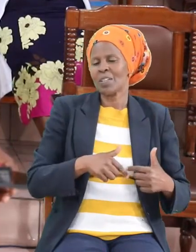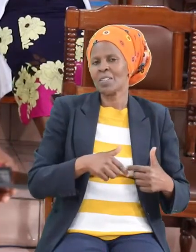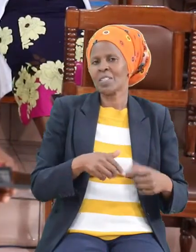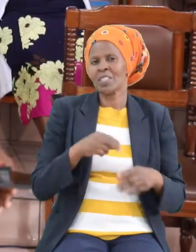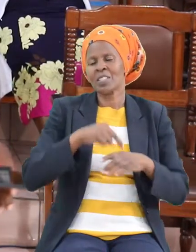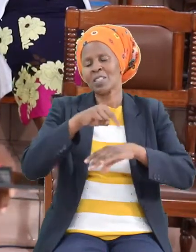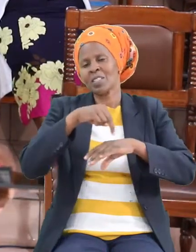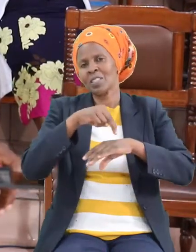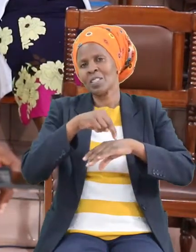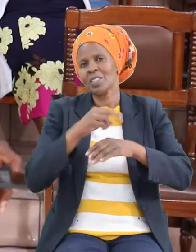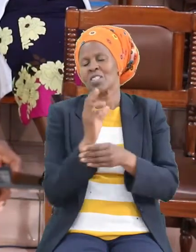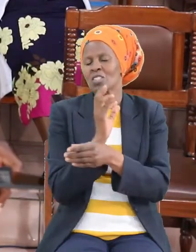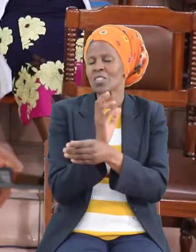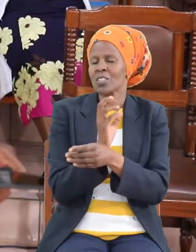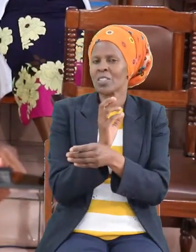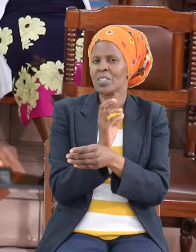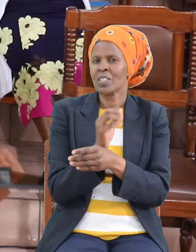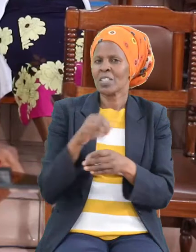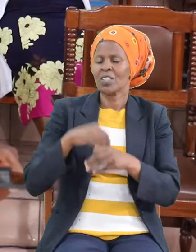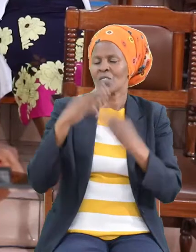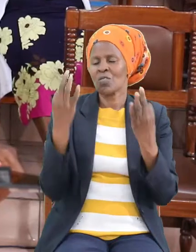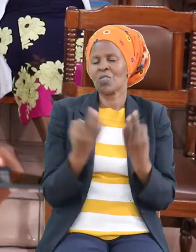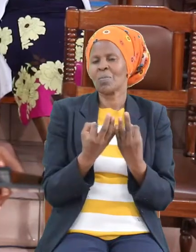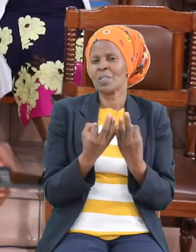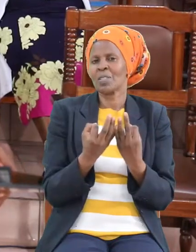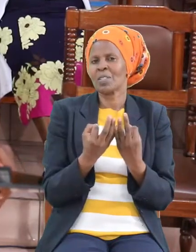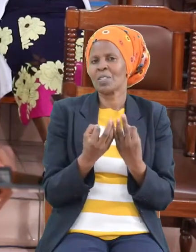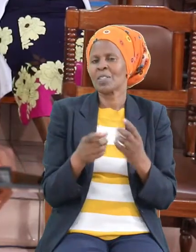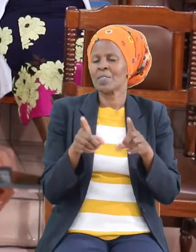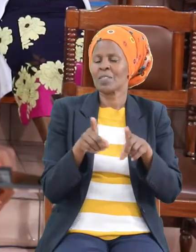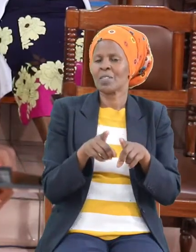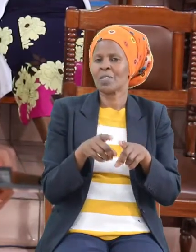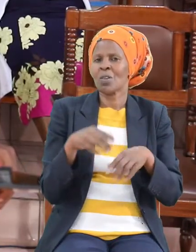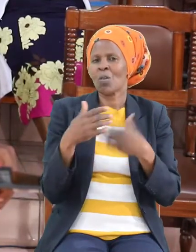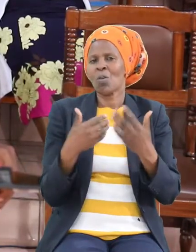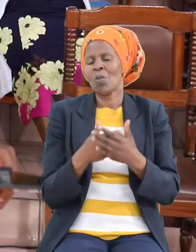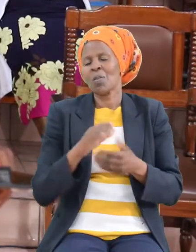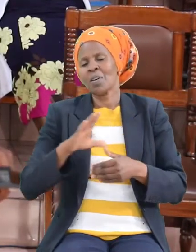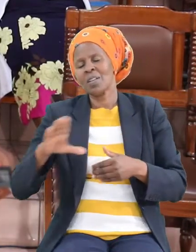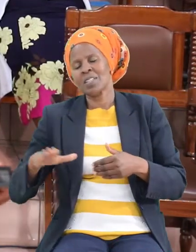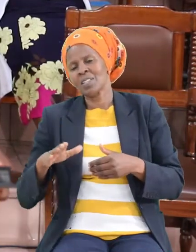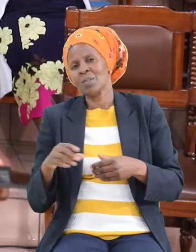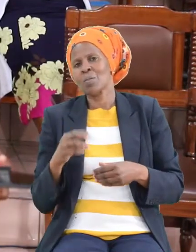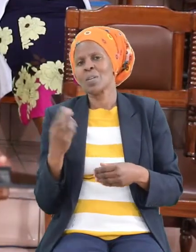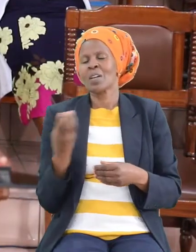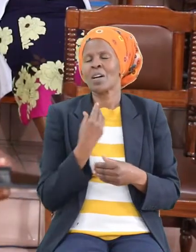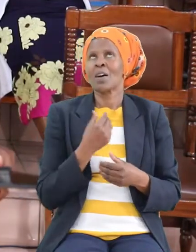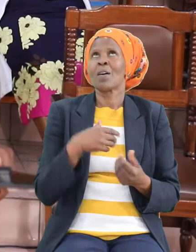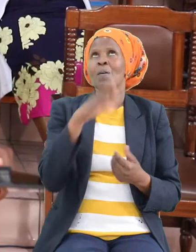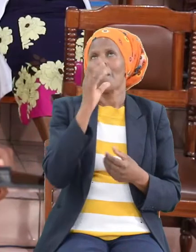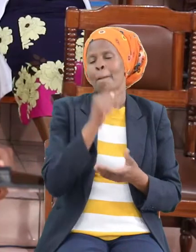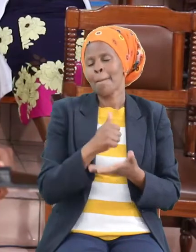katika inchi zetu, katika kanisa zetu, katika familia zetu, na popote ambapo tuko. Bwana